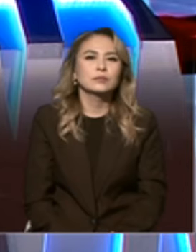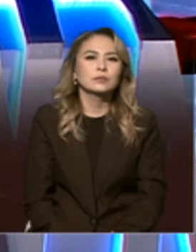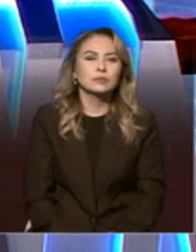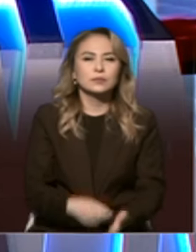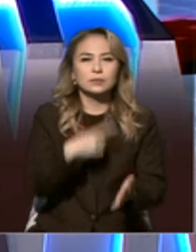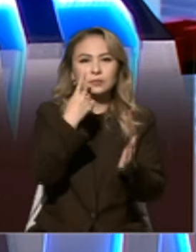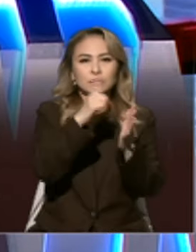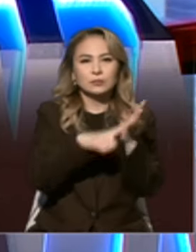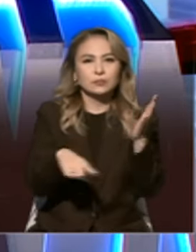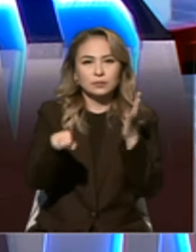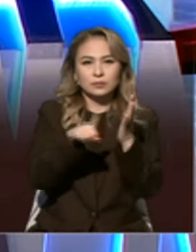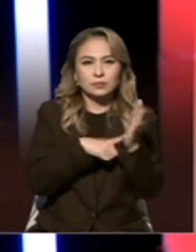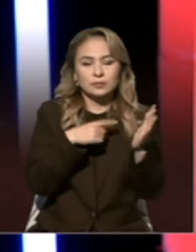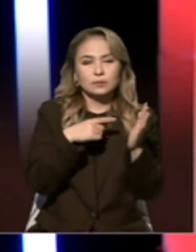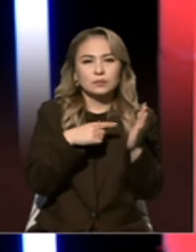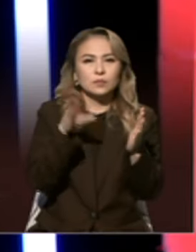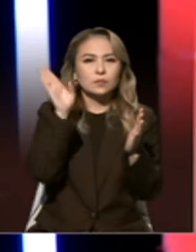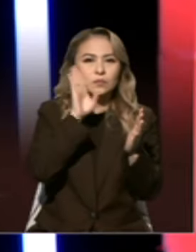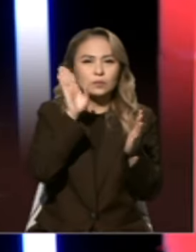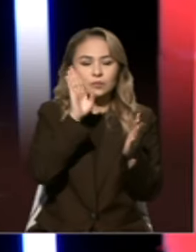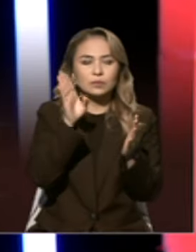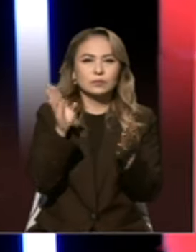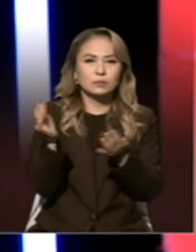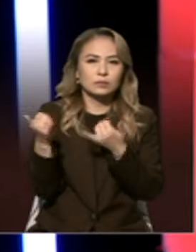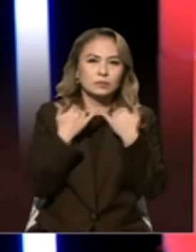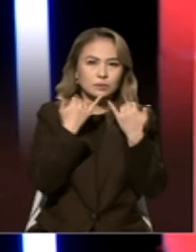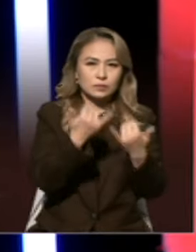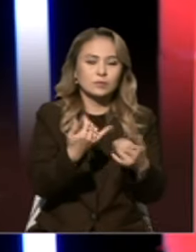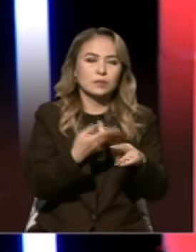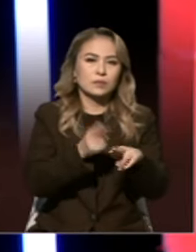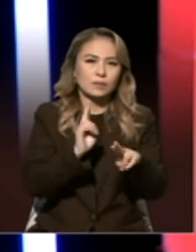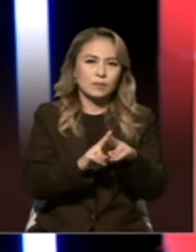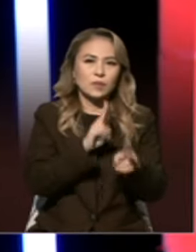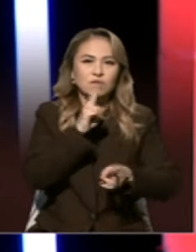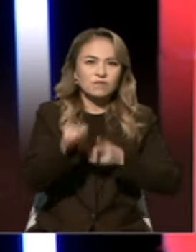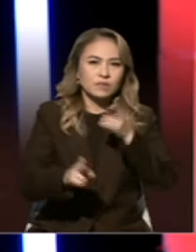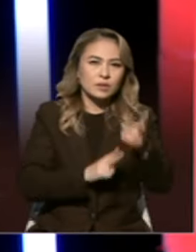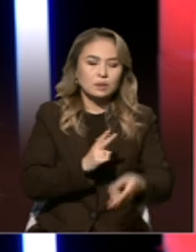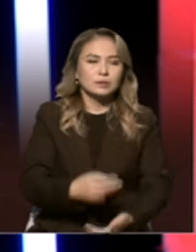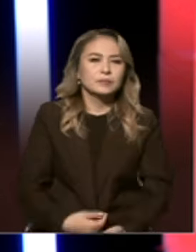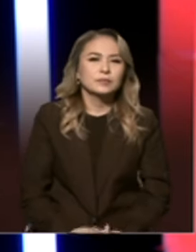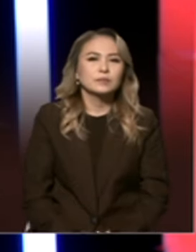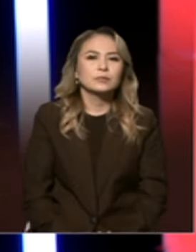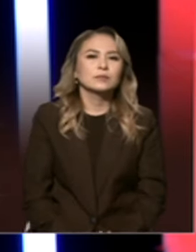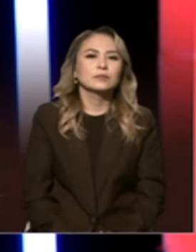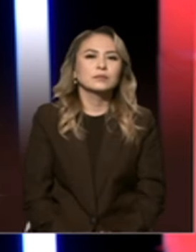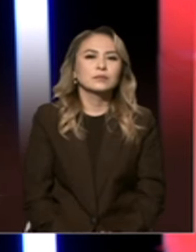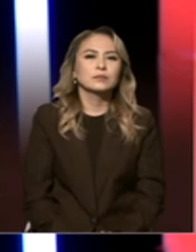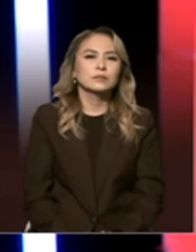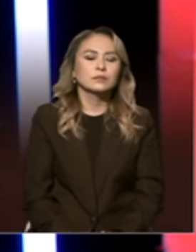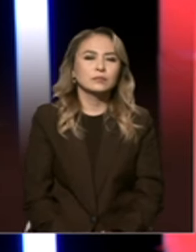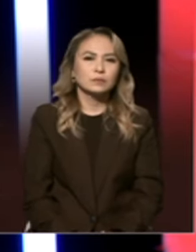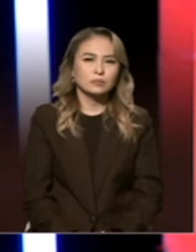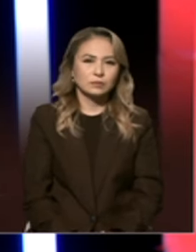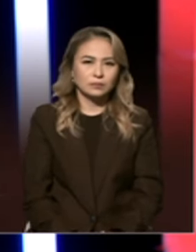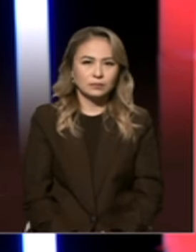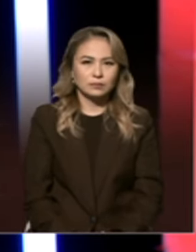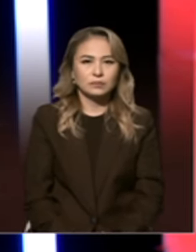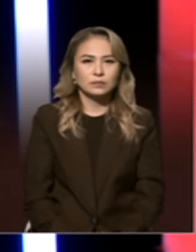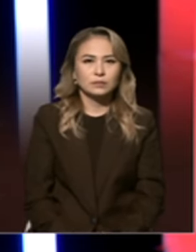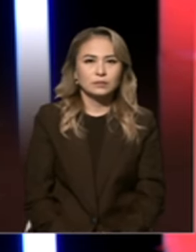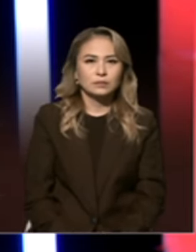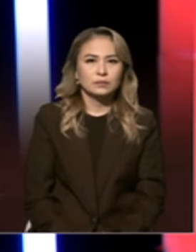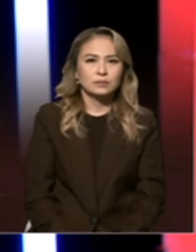Сенбейді дейсіз ғой, ең негізгісі. Мысалға су келеді дегенге сенбейді, айтатын уәждері сол дейсіз, е? Солай ма? Тастап кеткісі келмейді.